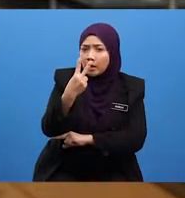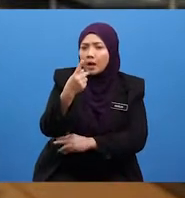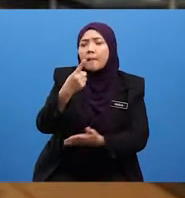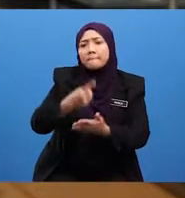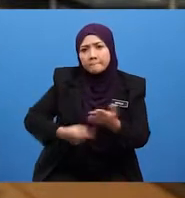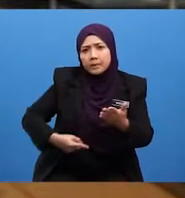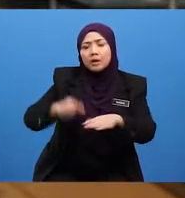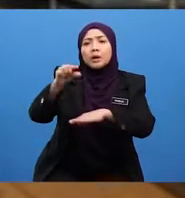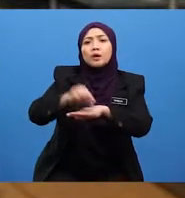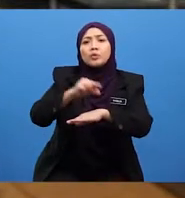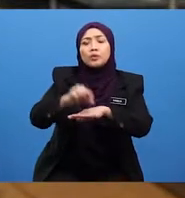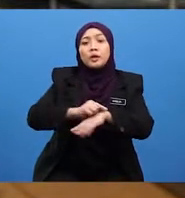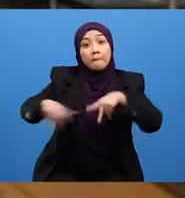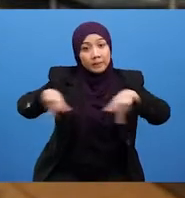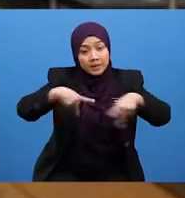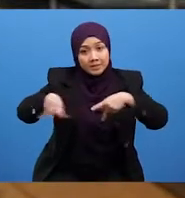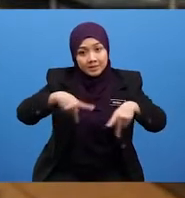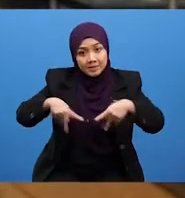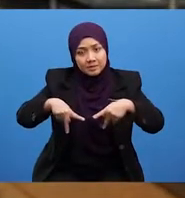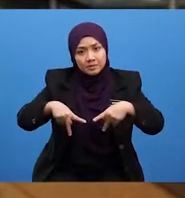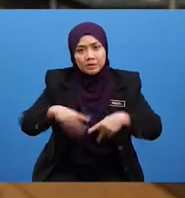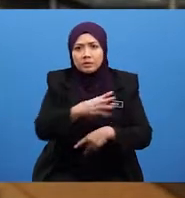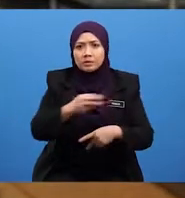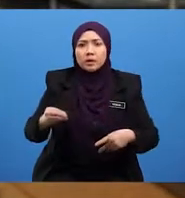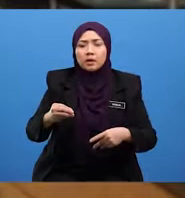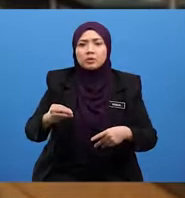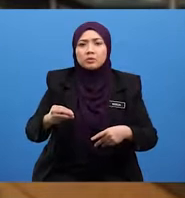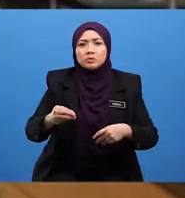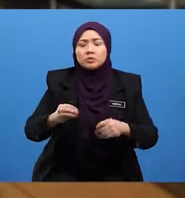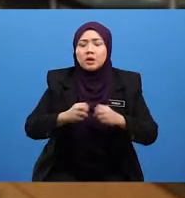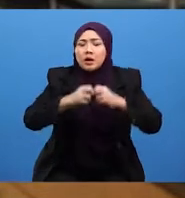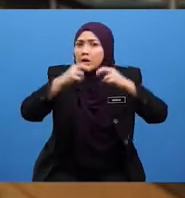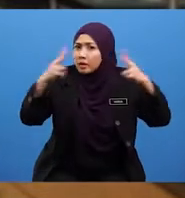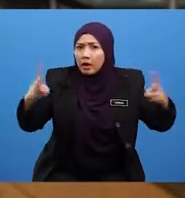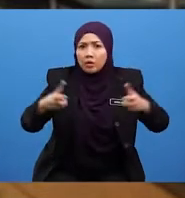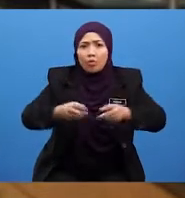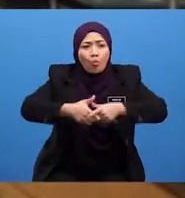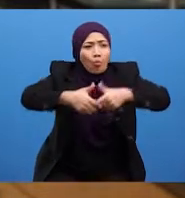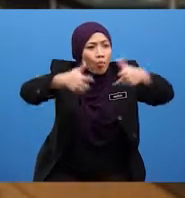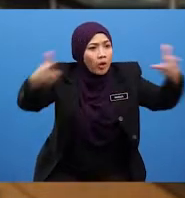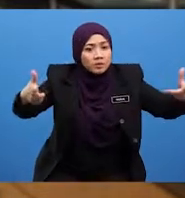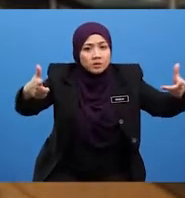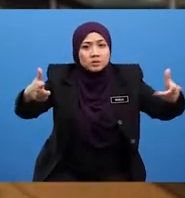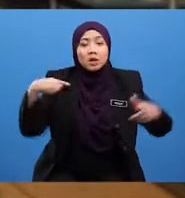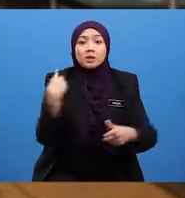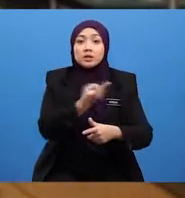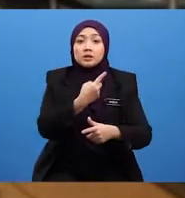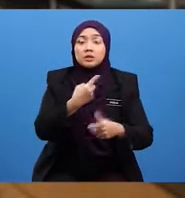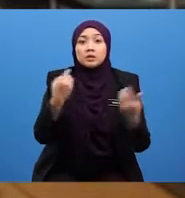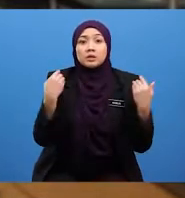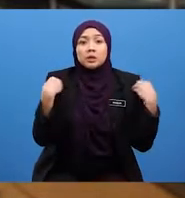plastik telah menjadi begitu meluas. Sehinggakan kita dikelilingi